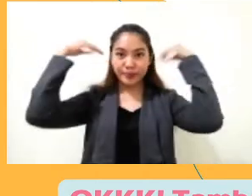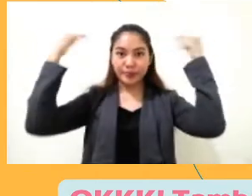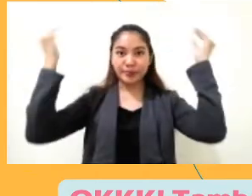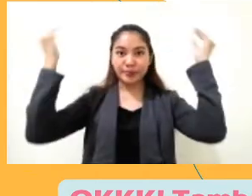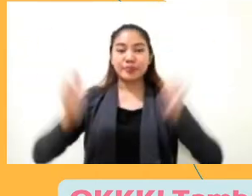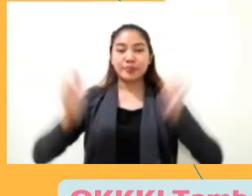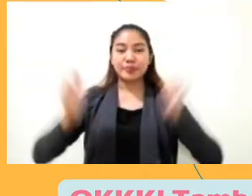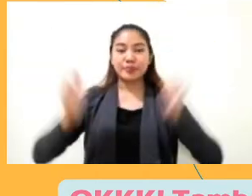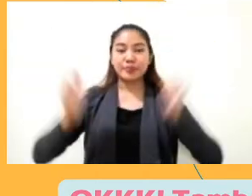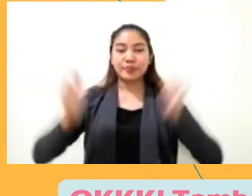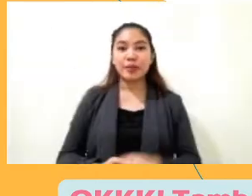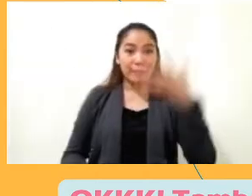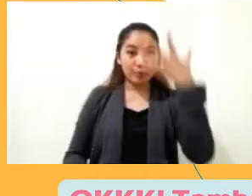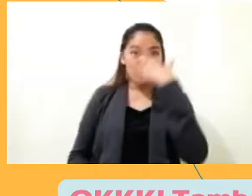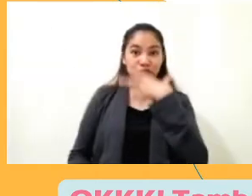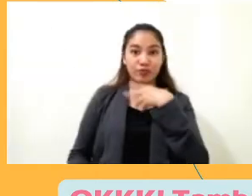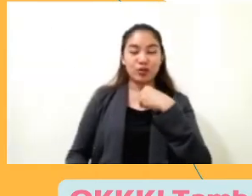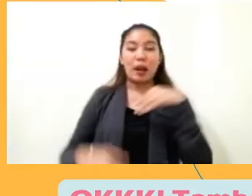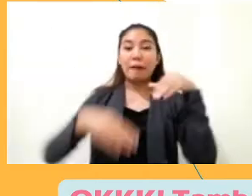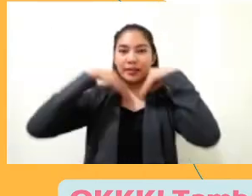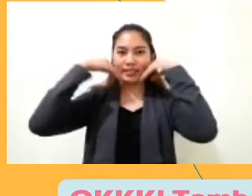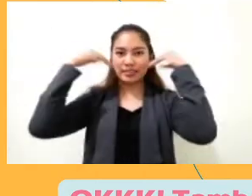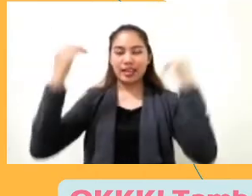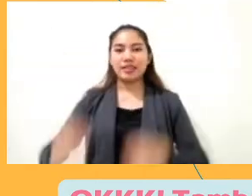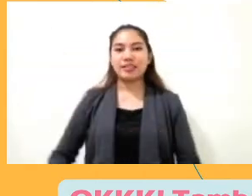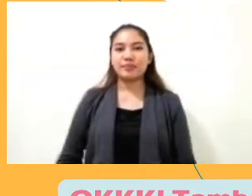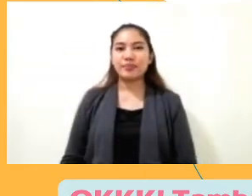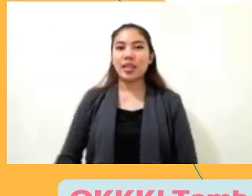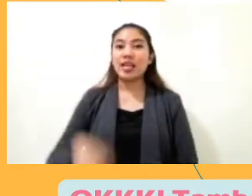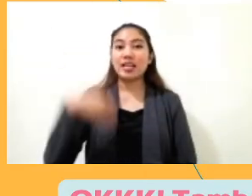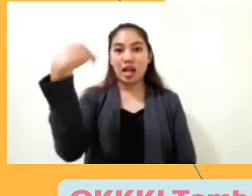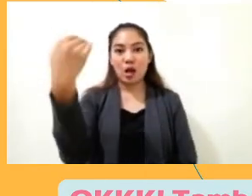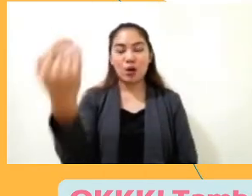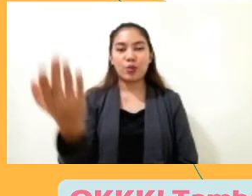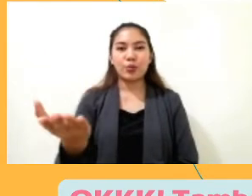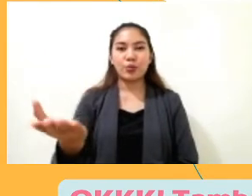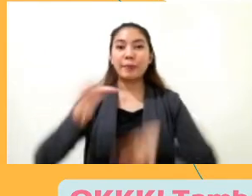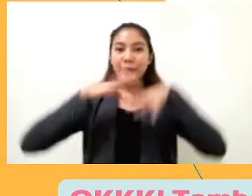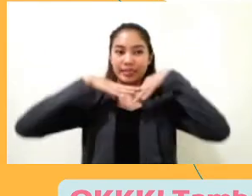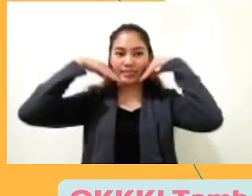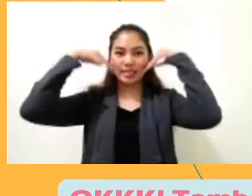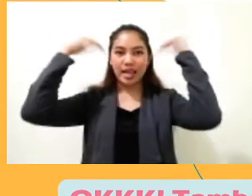Subukan natin. Ikaw ay maganda.